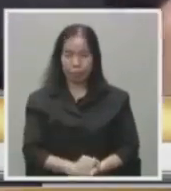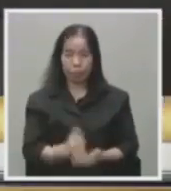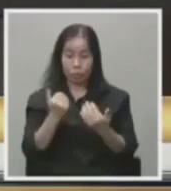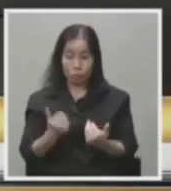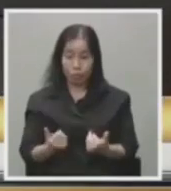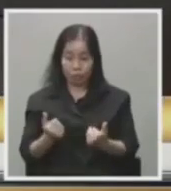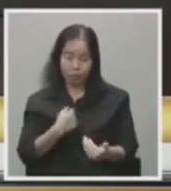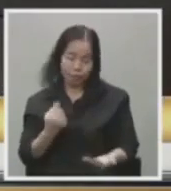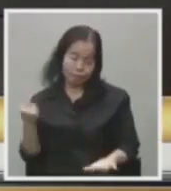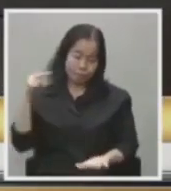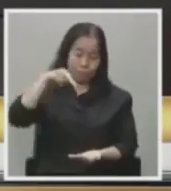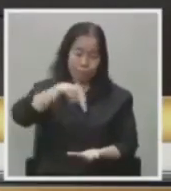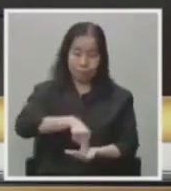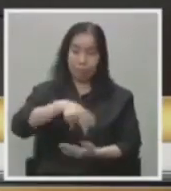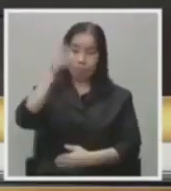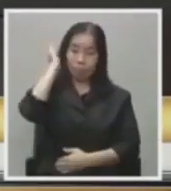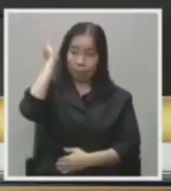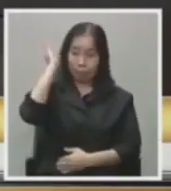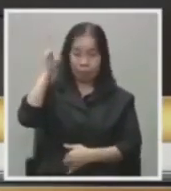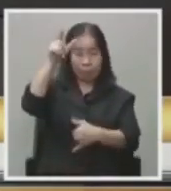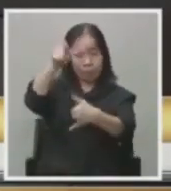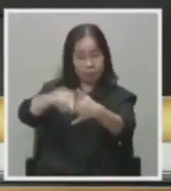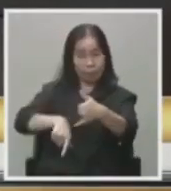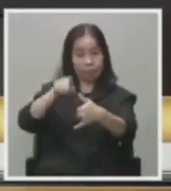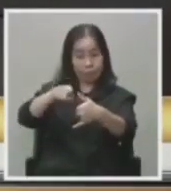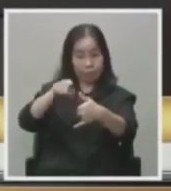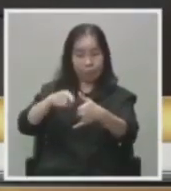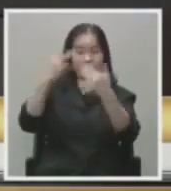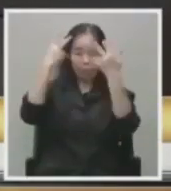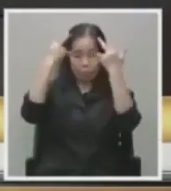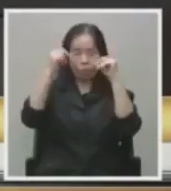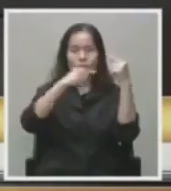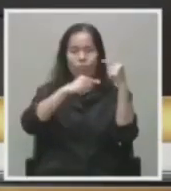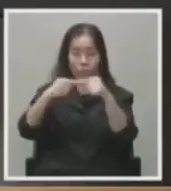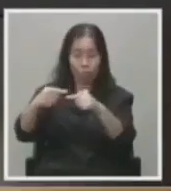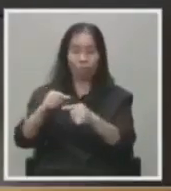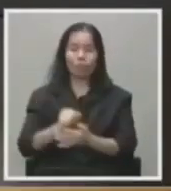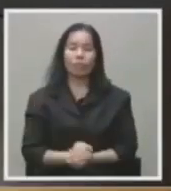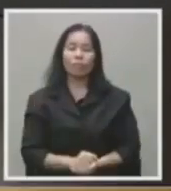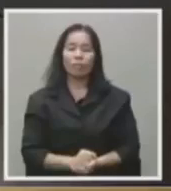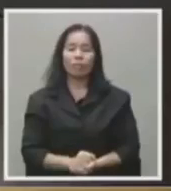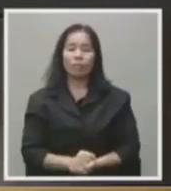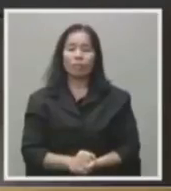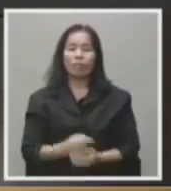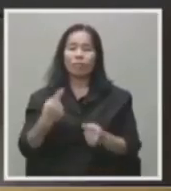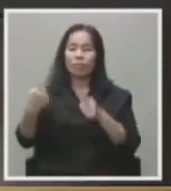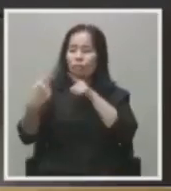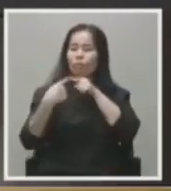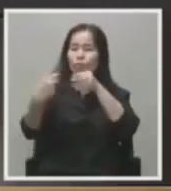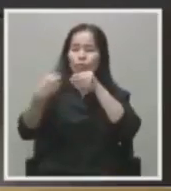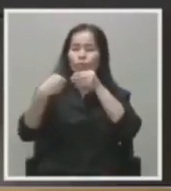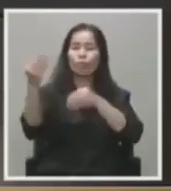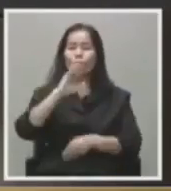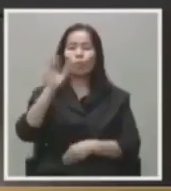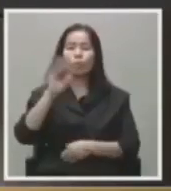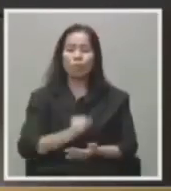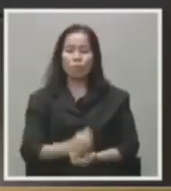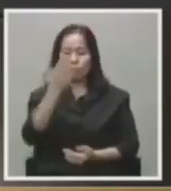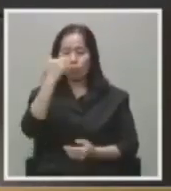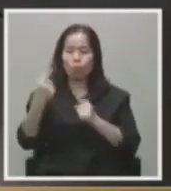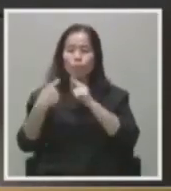นนี่อภิปรายไม่ไว้วางใจให้ท่านเป็นนายกต่อแน่ๆไม่ต้องมีการต่อรองอะไรทั้งนั้นน่ะแล้วท่านก็ไม่เคยพูดกัน